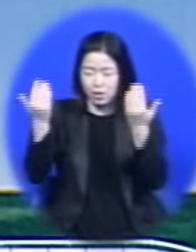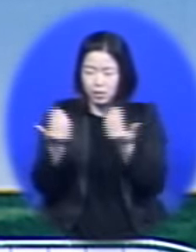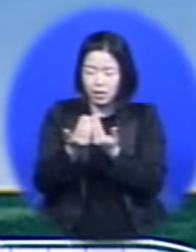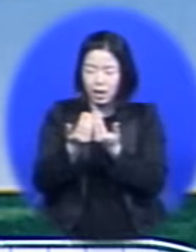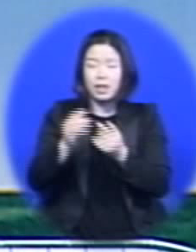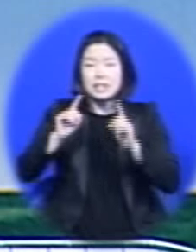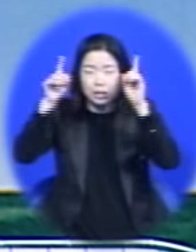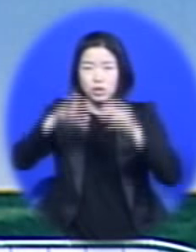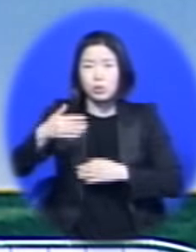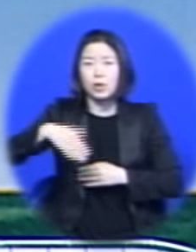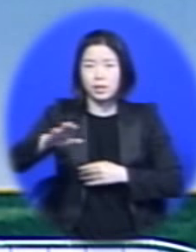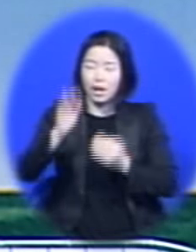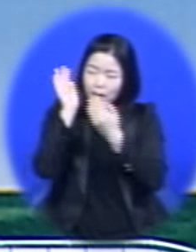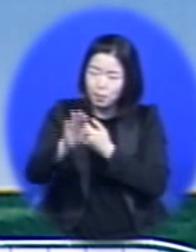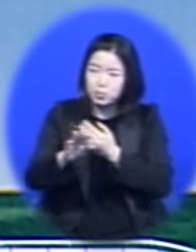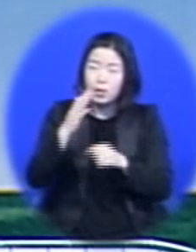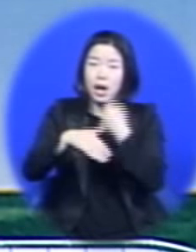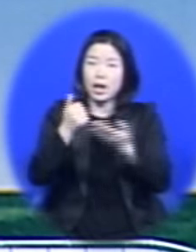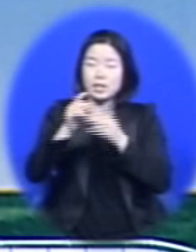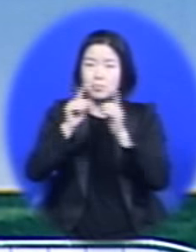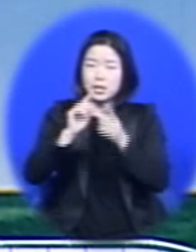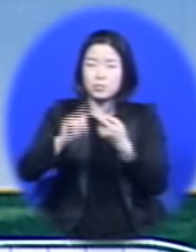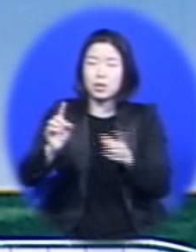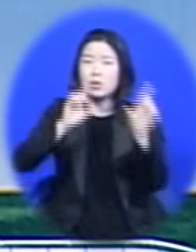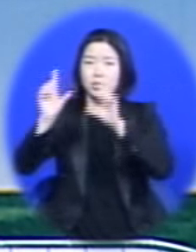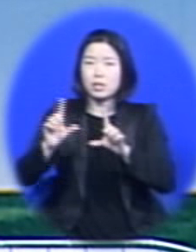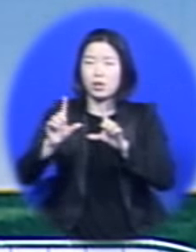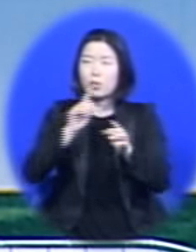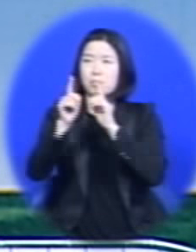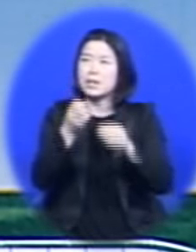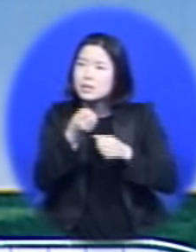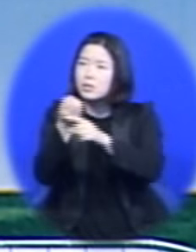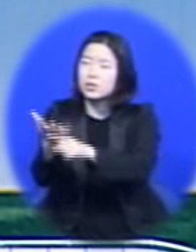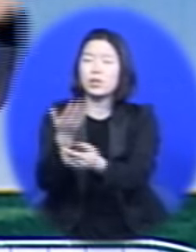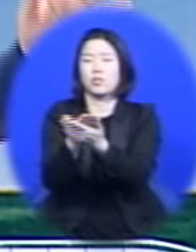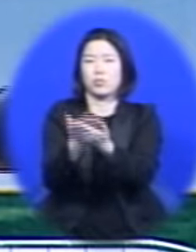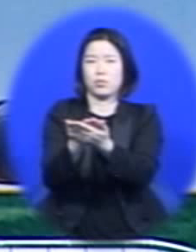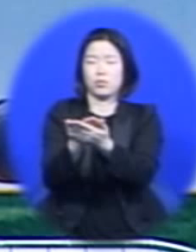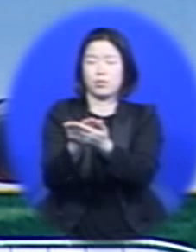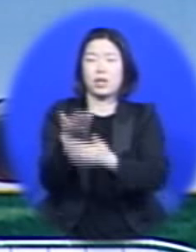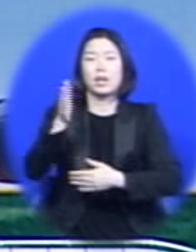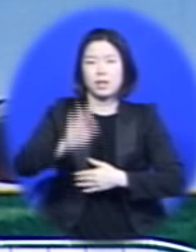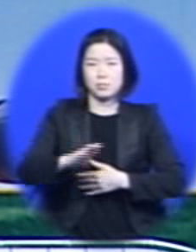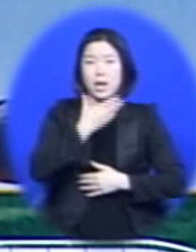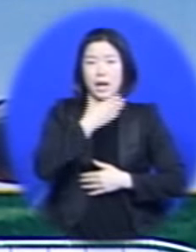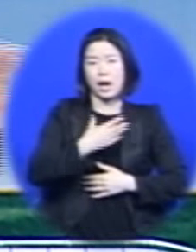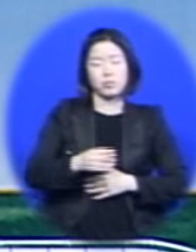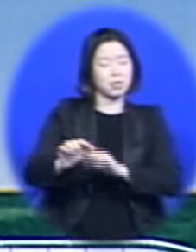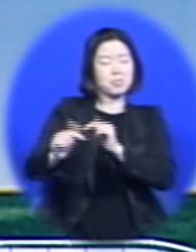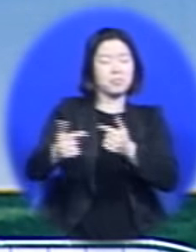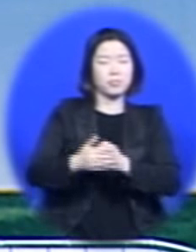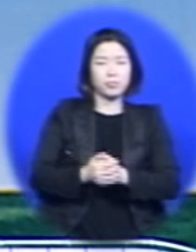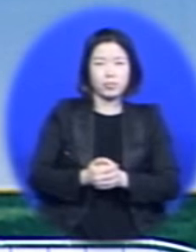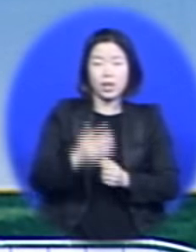진짜 하나님의 말씀대로 살아라. 그 말씀을 좀 전해주세요. 아브라함이 거절합니다.